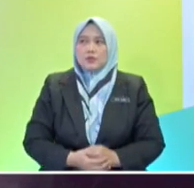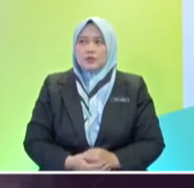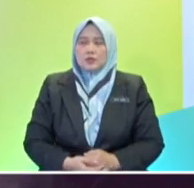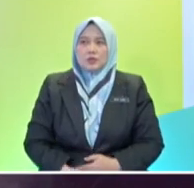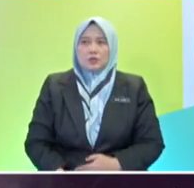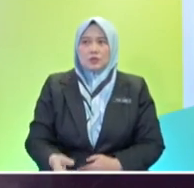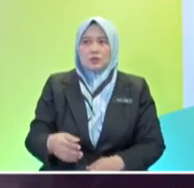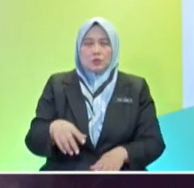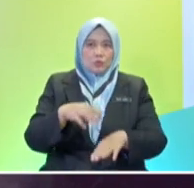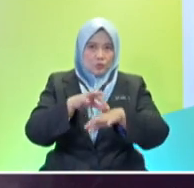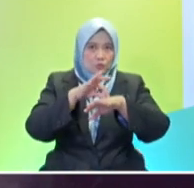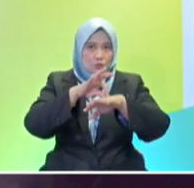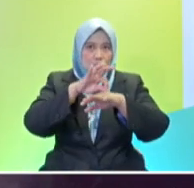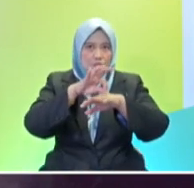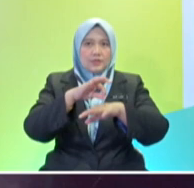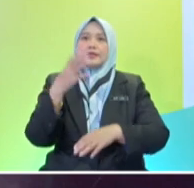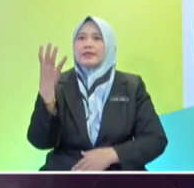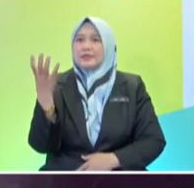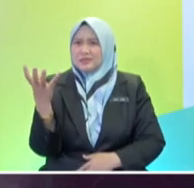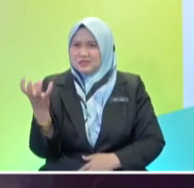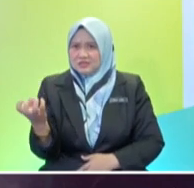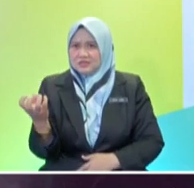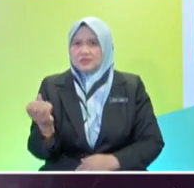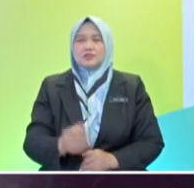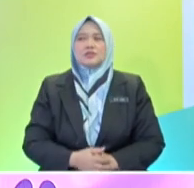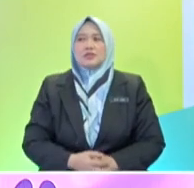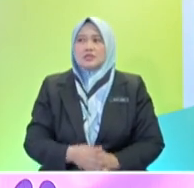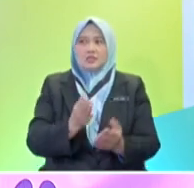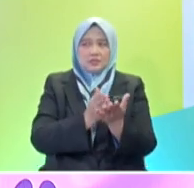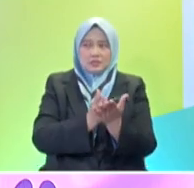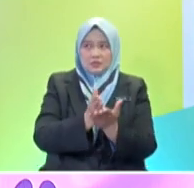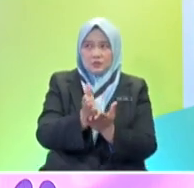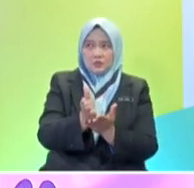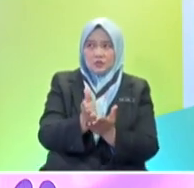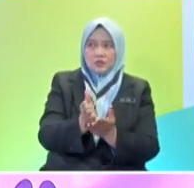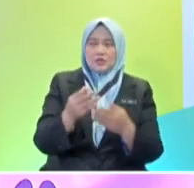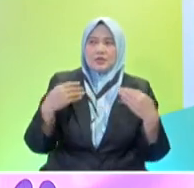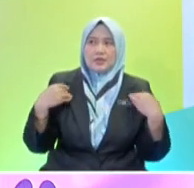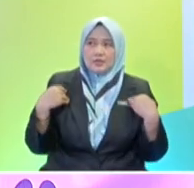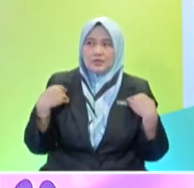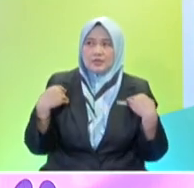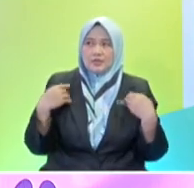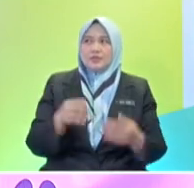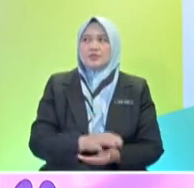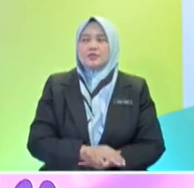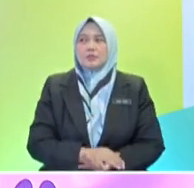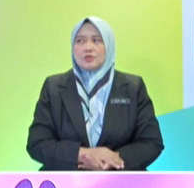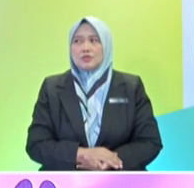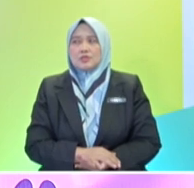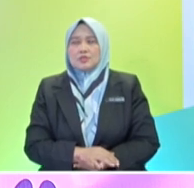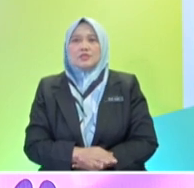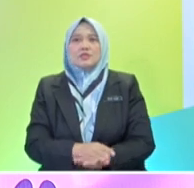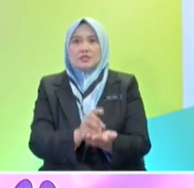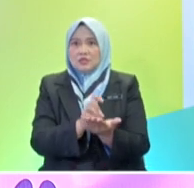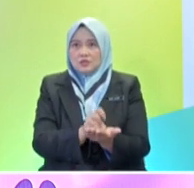yang keras. Ingat betul-betul, Mira? Ya. Yeah. Okey, yang seterusnya kita ada juga di sini ialah siput dan